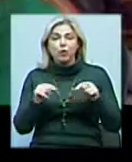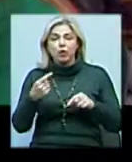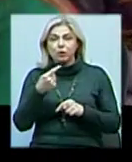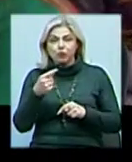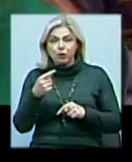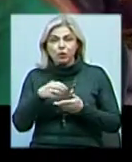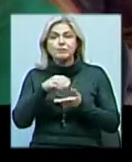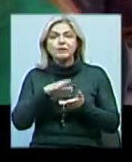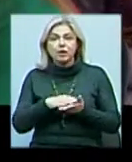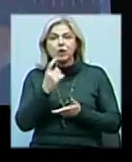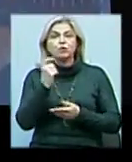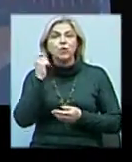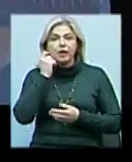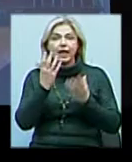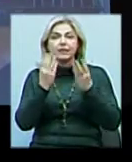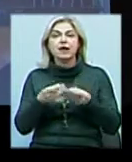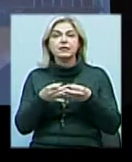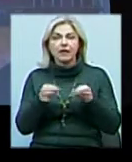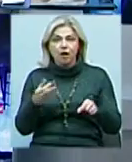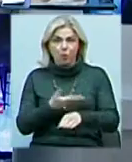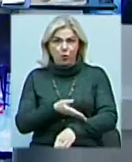відзначили 100-річчя від Дня Незалежності Польщі.